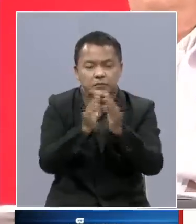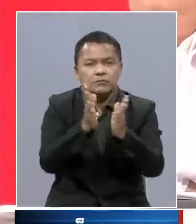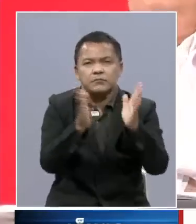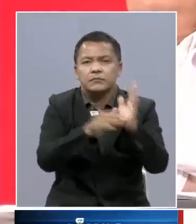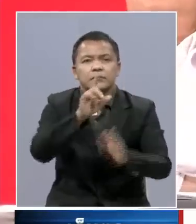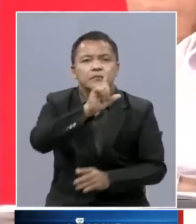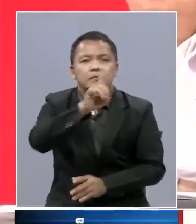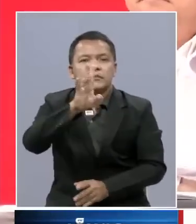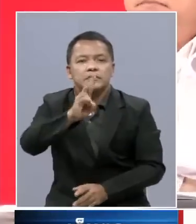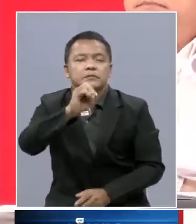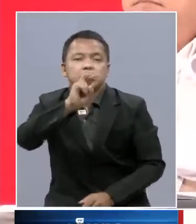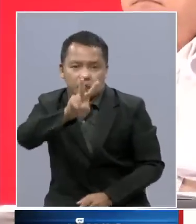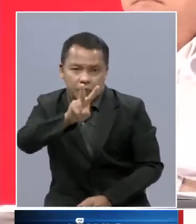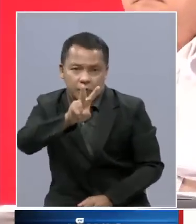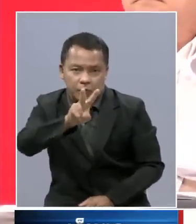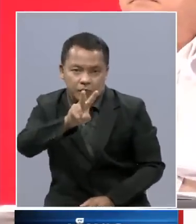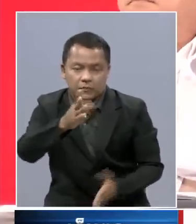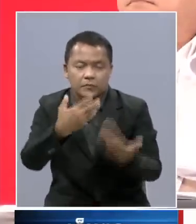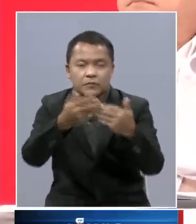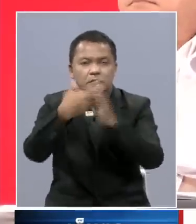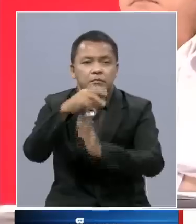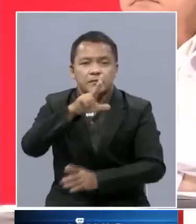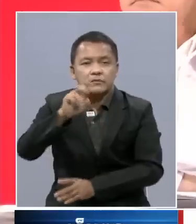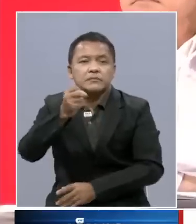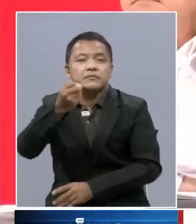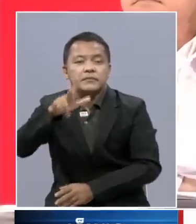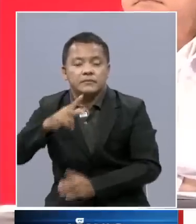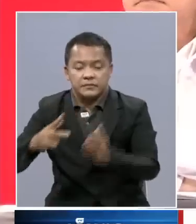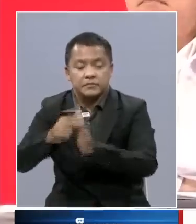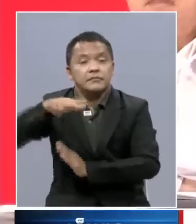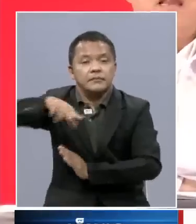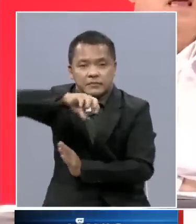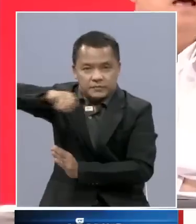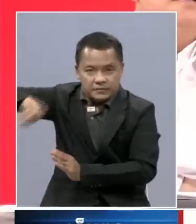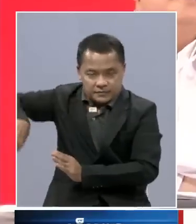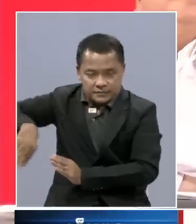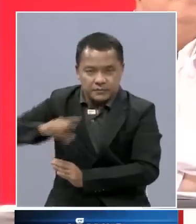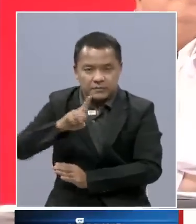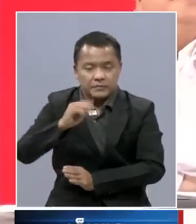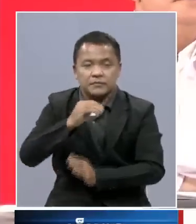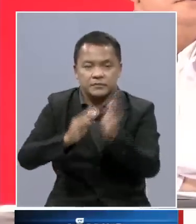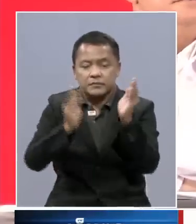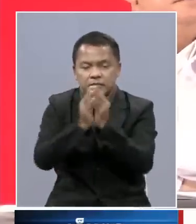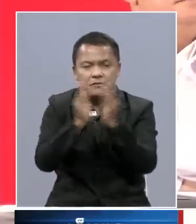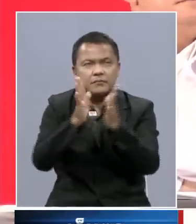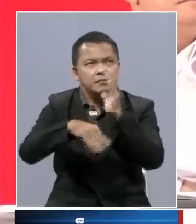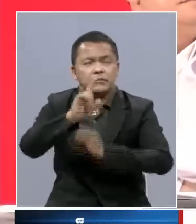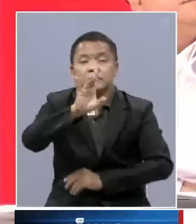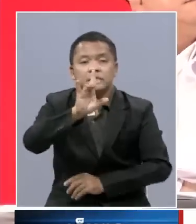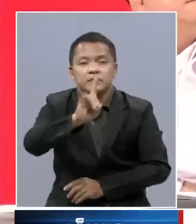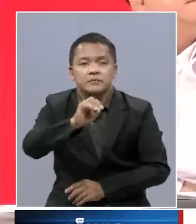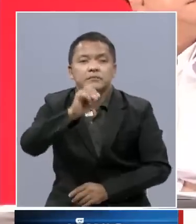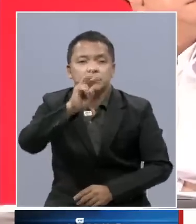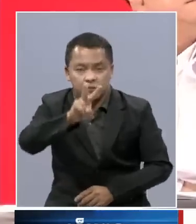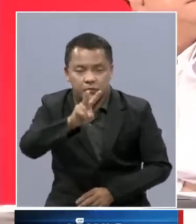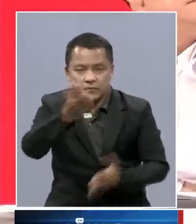แค่172เสียงจาก313คือตัดเพื่อไทยออก141ใช่ไหมครับเสียงจะอยู่แค่172เสีย